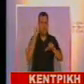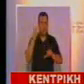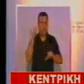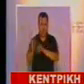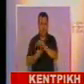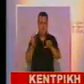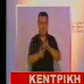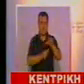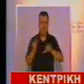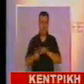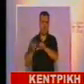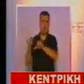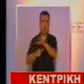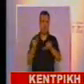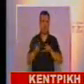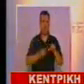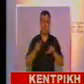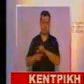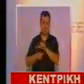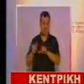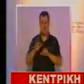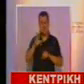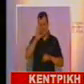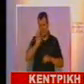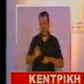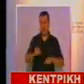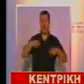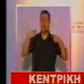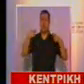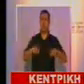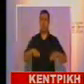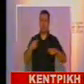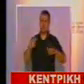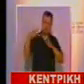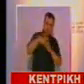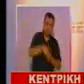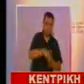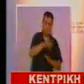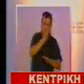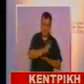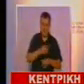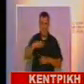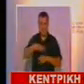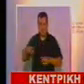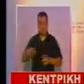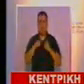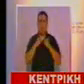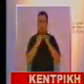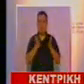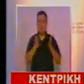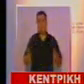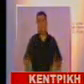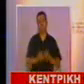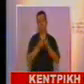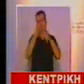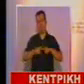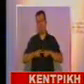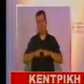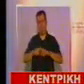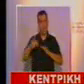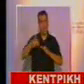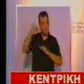να απαλλάξει την Ελλάδα από τα δεινά της καπιταλιστικής κρίσης αλλά και της καπιταλιστικής ανάπτυξης που